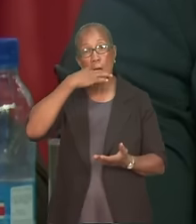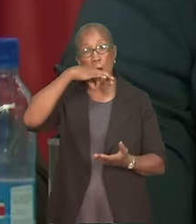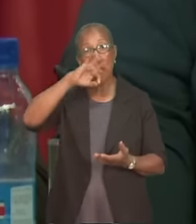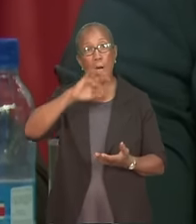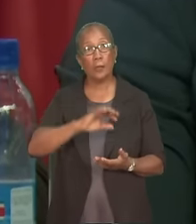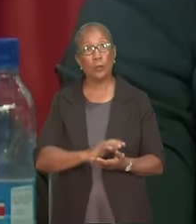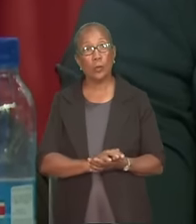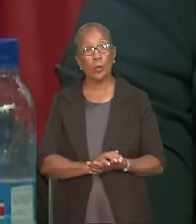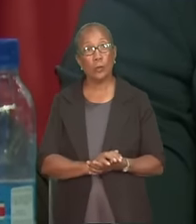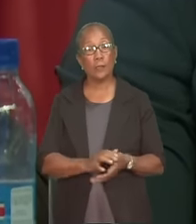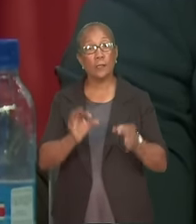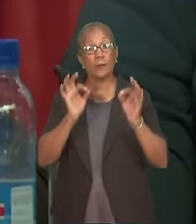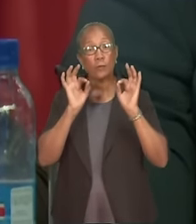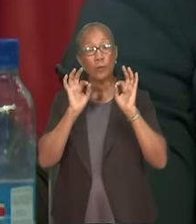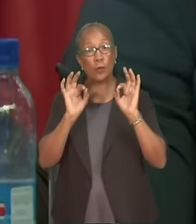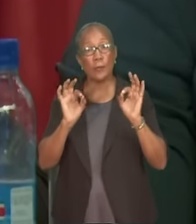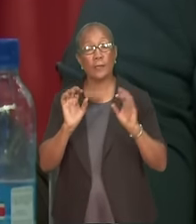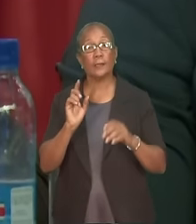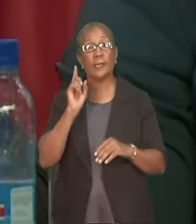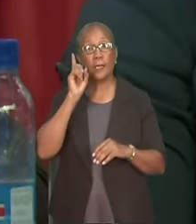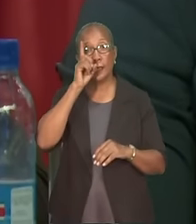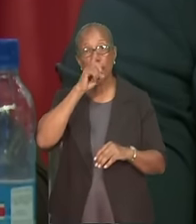een formaliteit. Als je